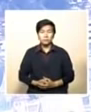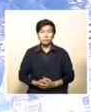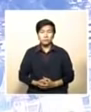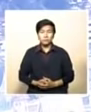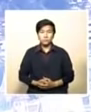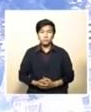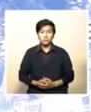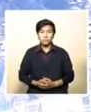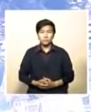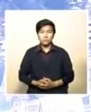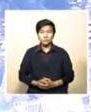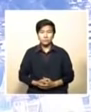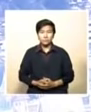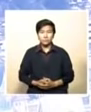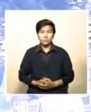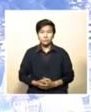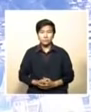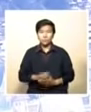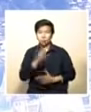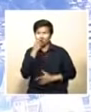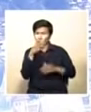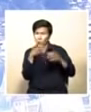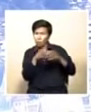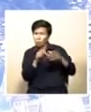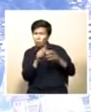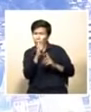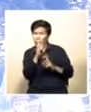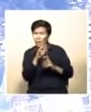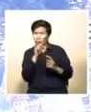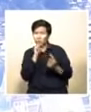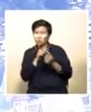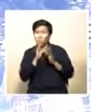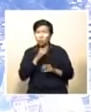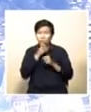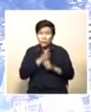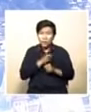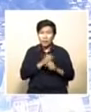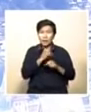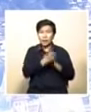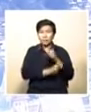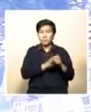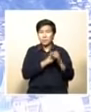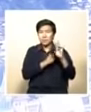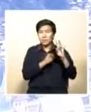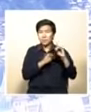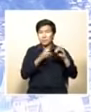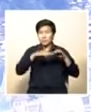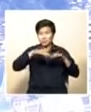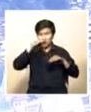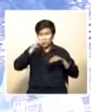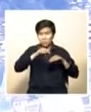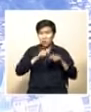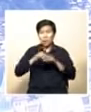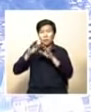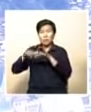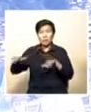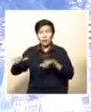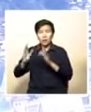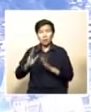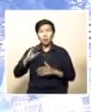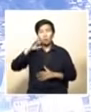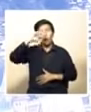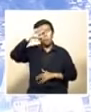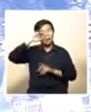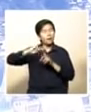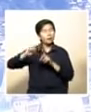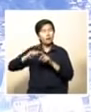ประจำจังหวัดผ่านจังหวัดไหนแวะจังหวัดนั้นเขาทำเป็นแพ็คหนึ่งมี 1,000